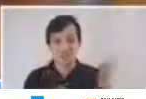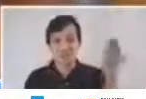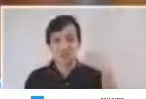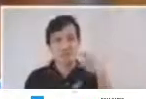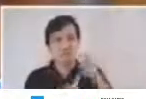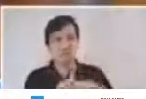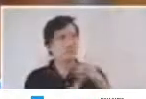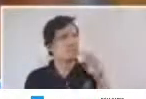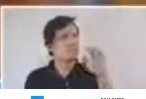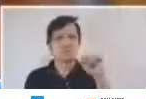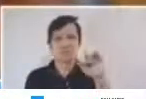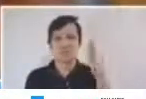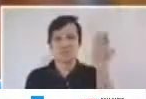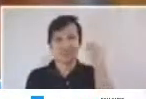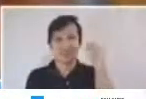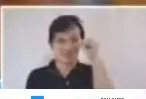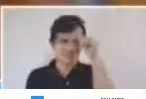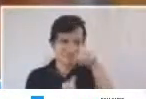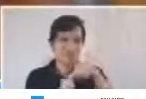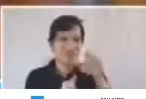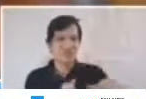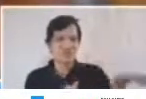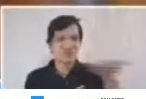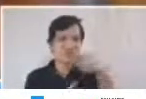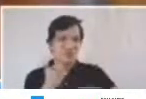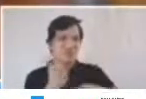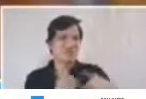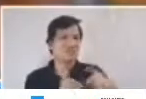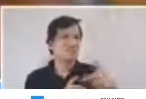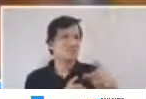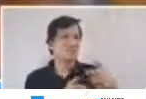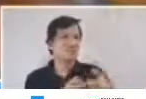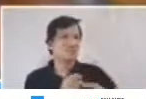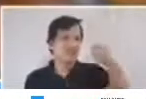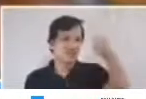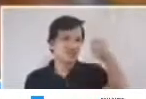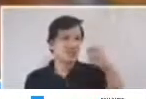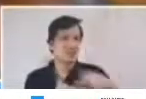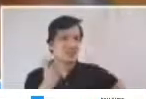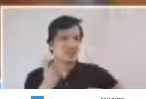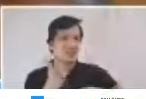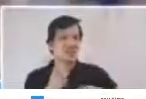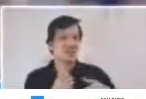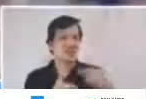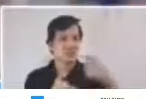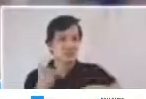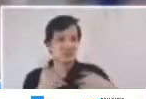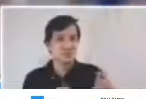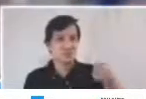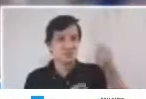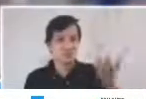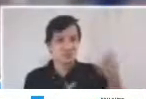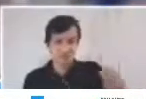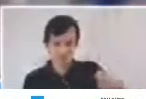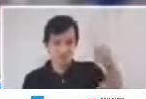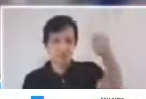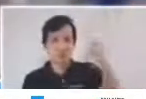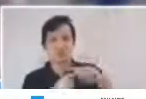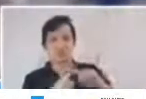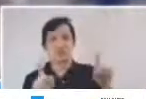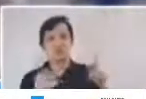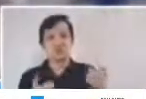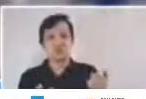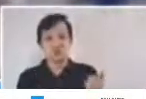po medyo inayos natin ng konti at the start of the ECQ. And then we're still studying, sir, if we're going to remove